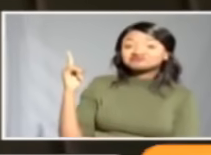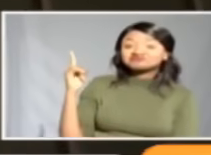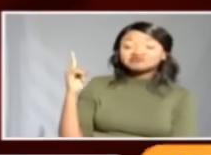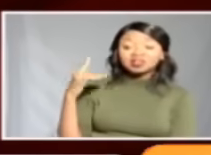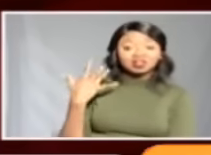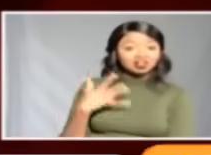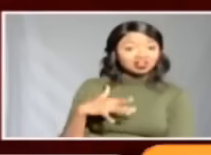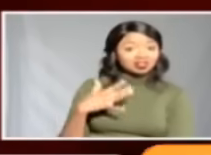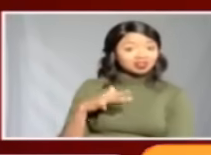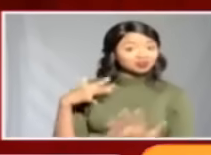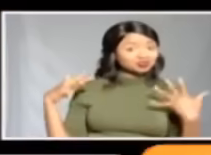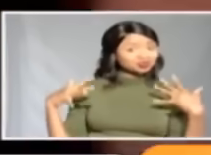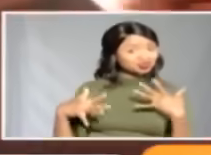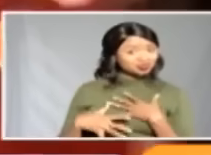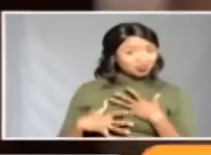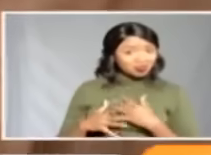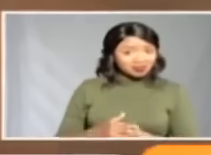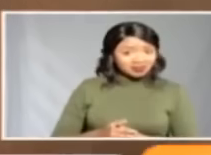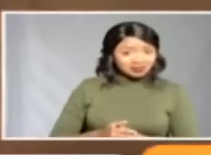makubwa.